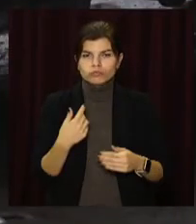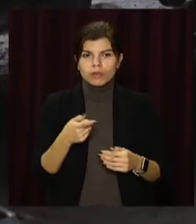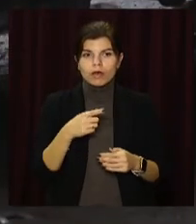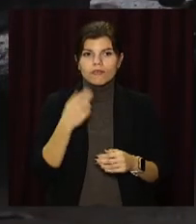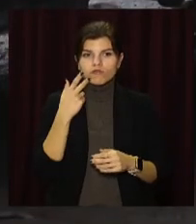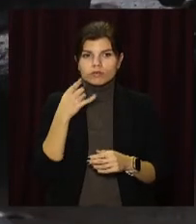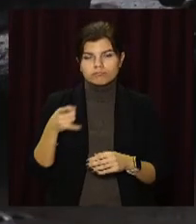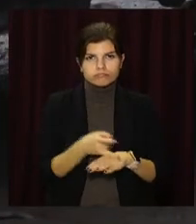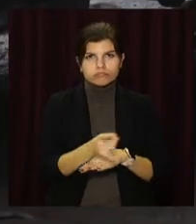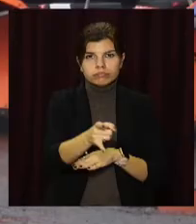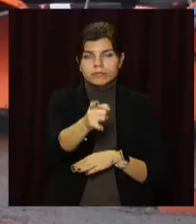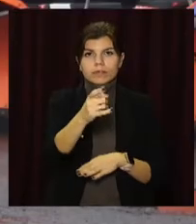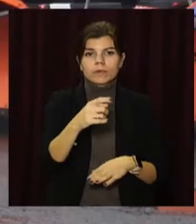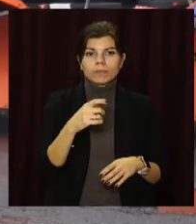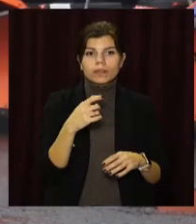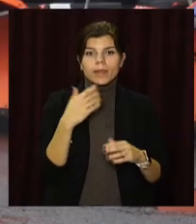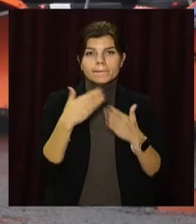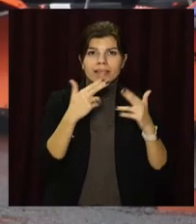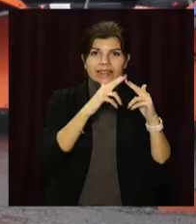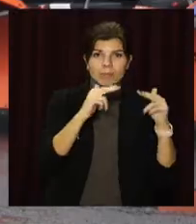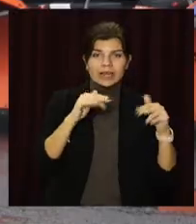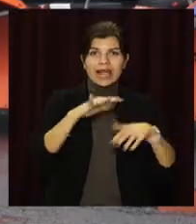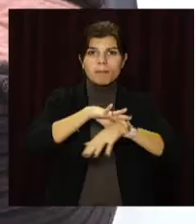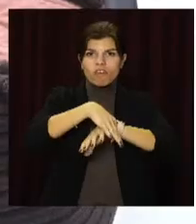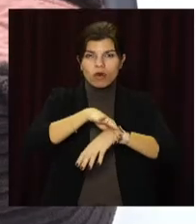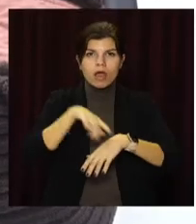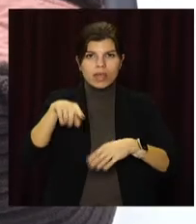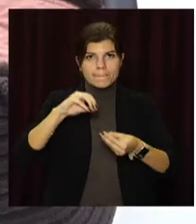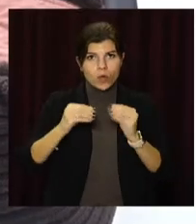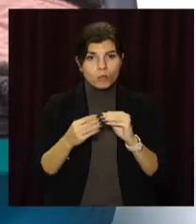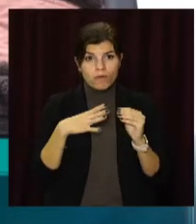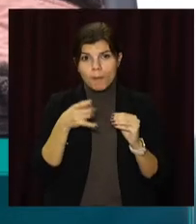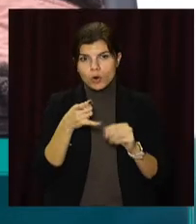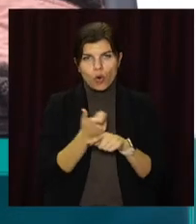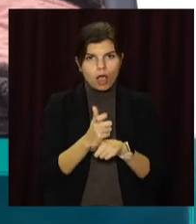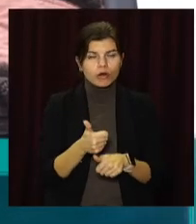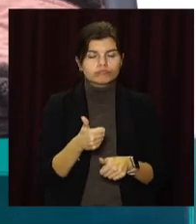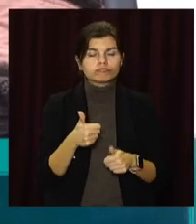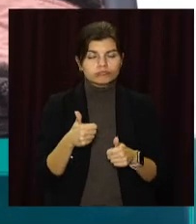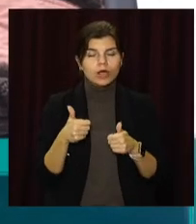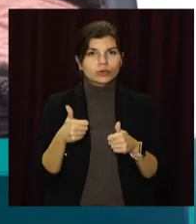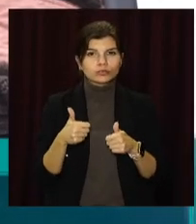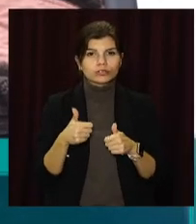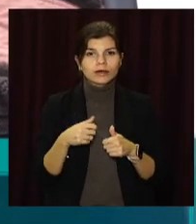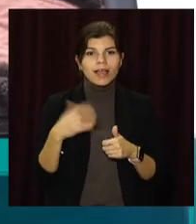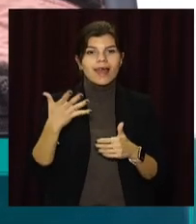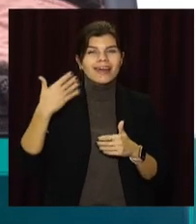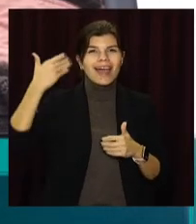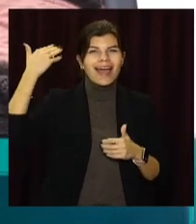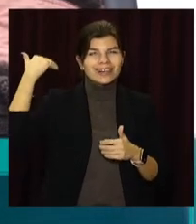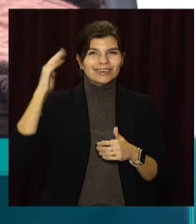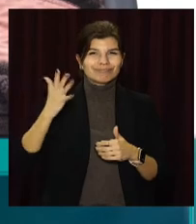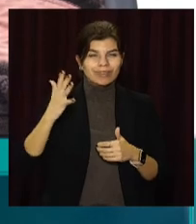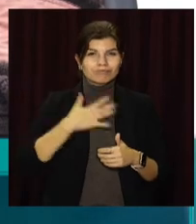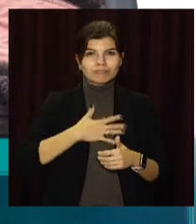на допомогу автомобілістам на трасі між Дніпром та Павлоградом. Машина хороша, дуже хороша. Ну, по сравнению з тим, на яких я працював, це дуже